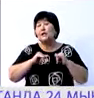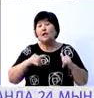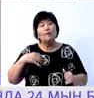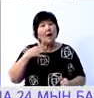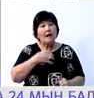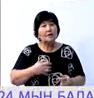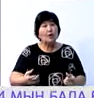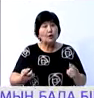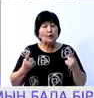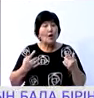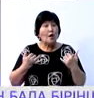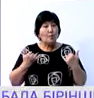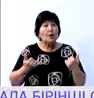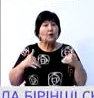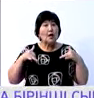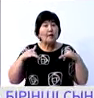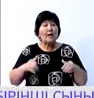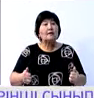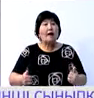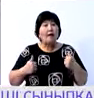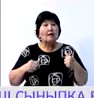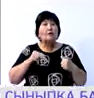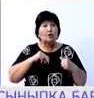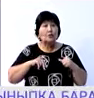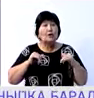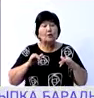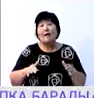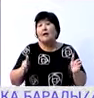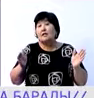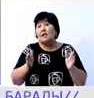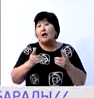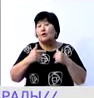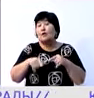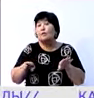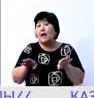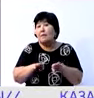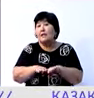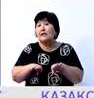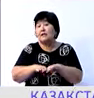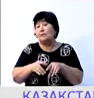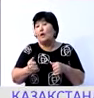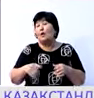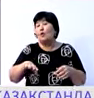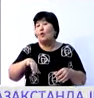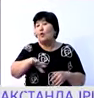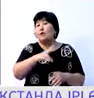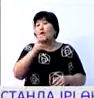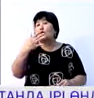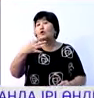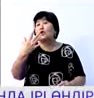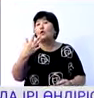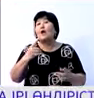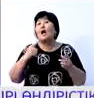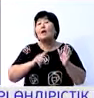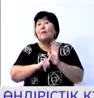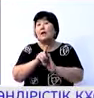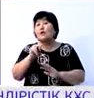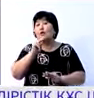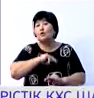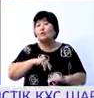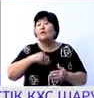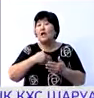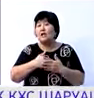маңызы зор. Бүгінде бұл бағытта қарқынды жұмыстар жүргізілуде. Шағын ұйымдар біріктіріліп, өңірде 252 бастауыш ұйымы жұмыс